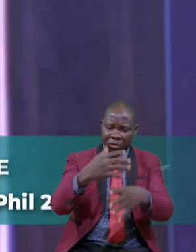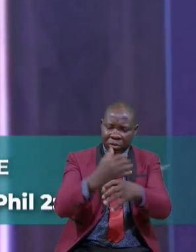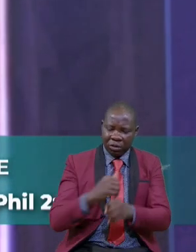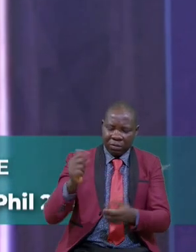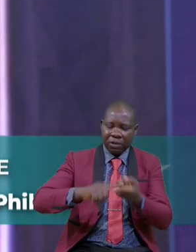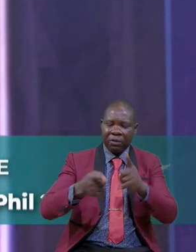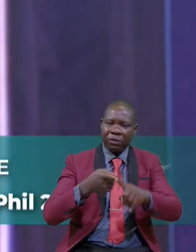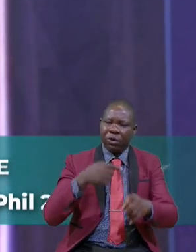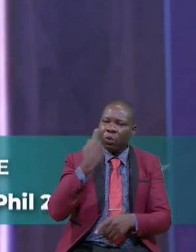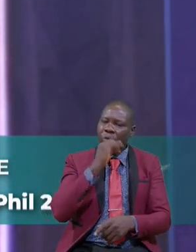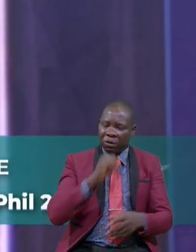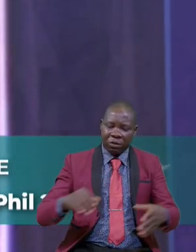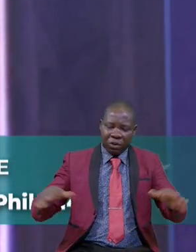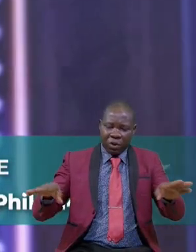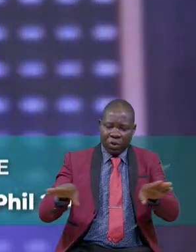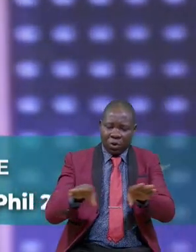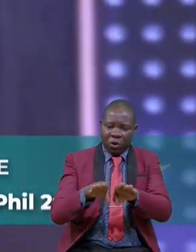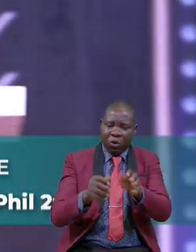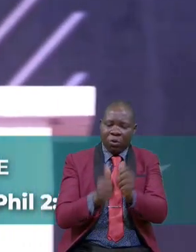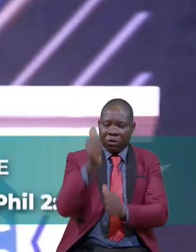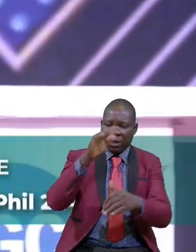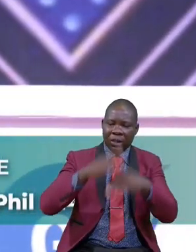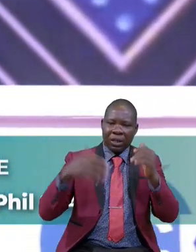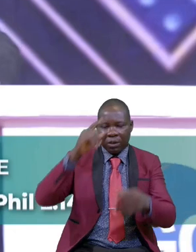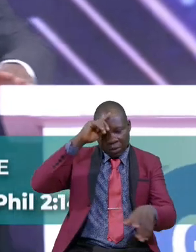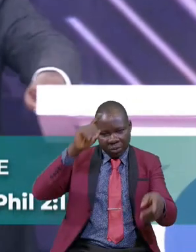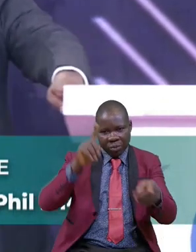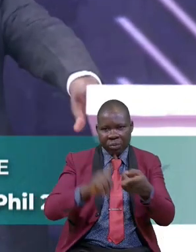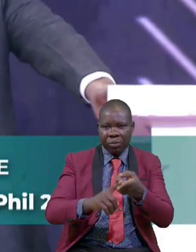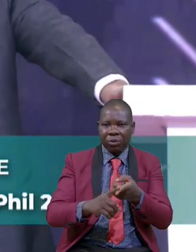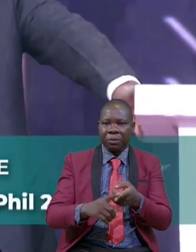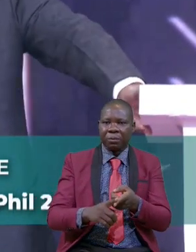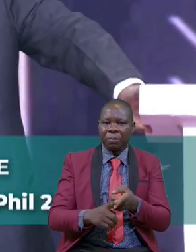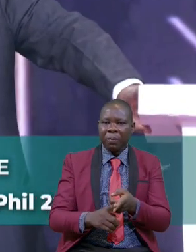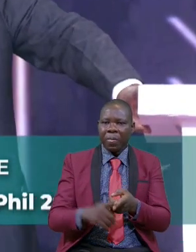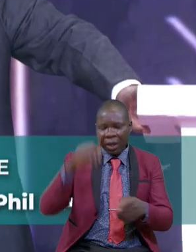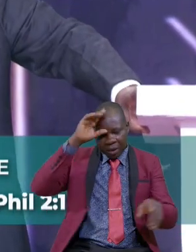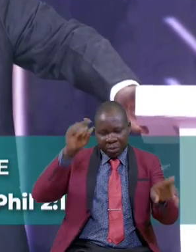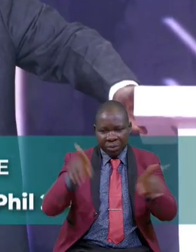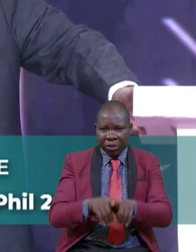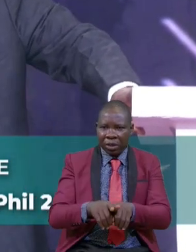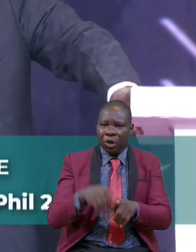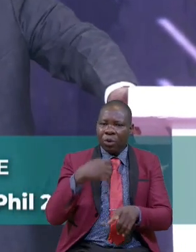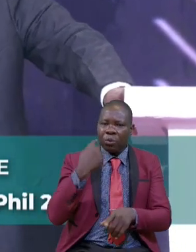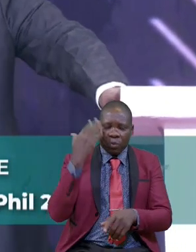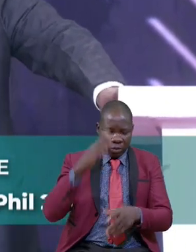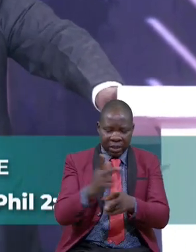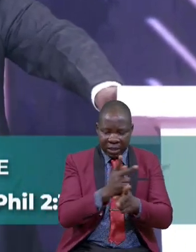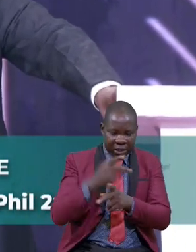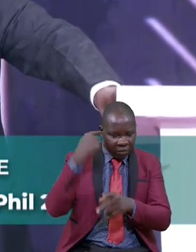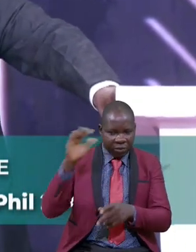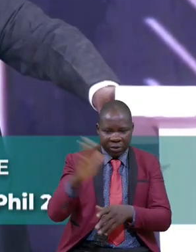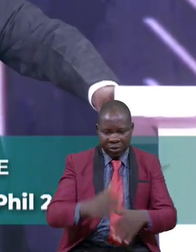proche qu'un frère. Il prendra soin pleinement de ta vie. Et ils reçoivent